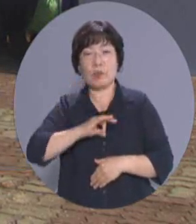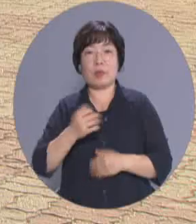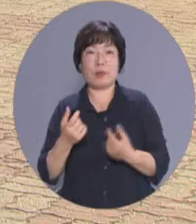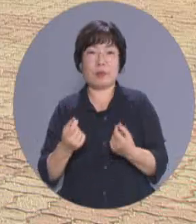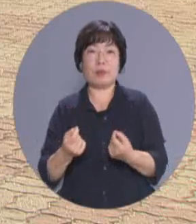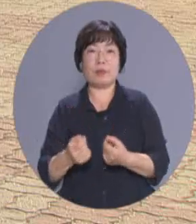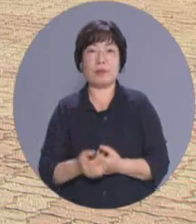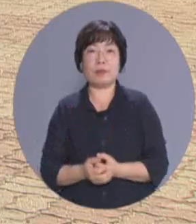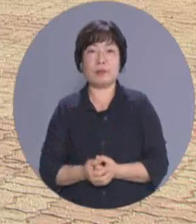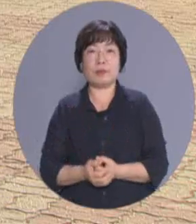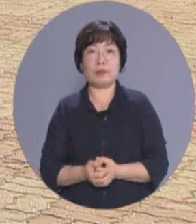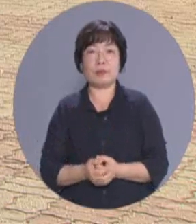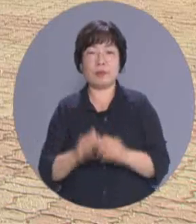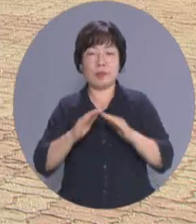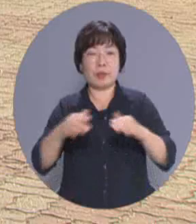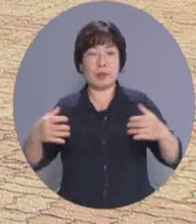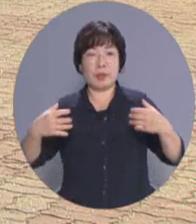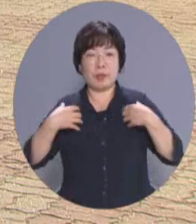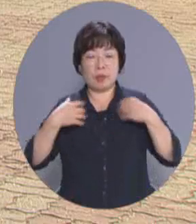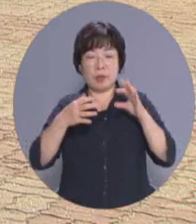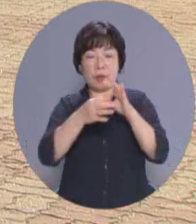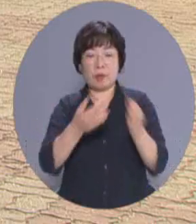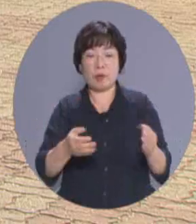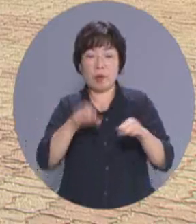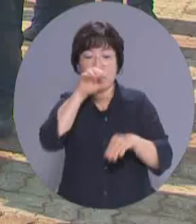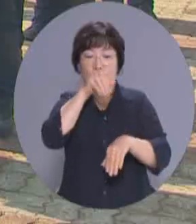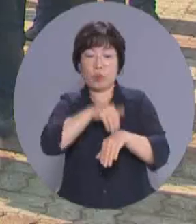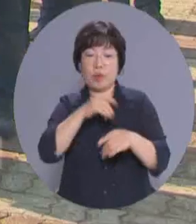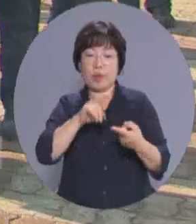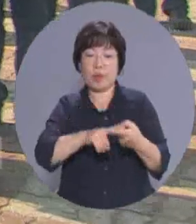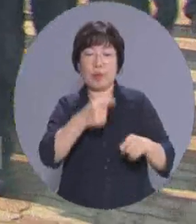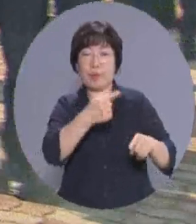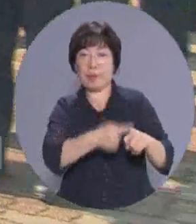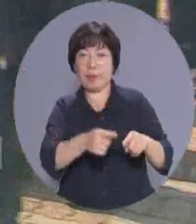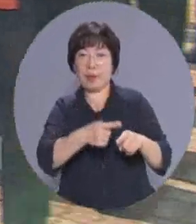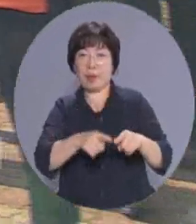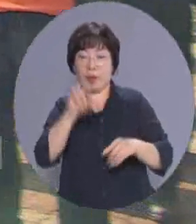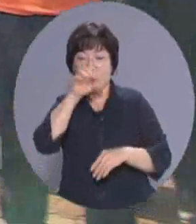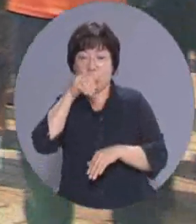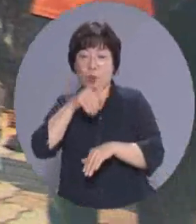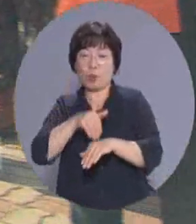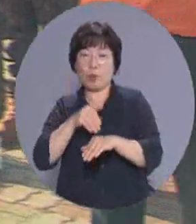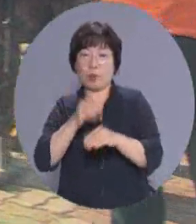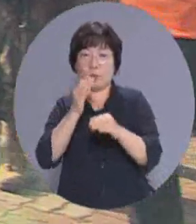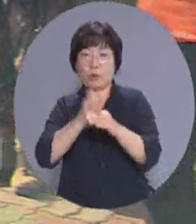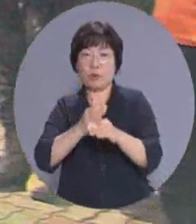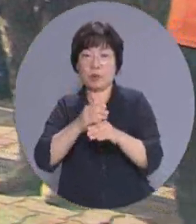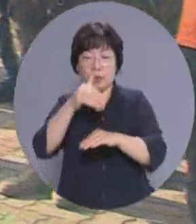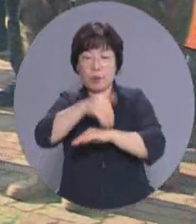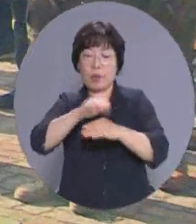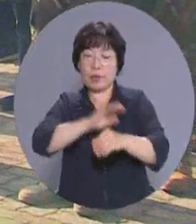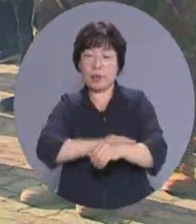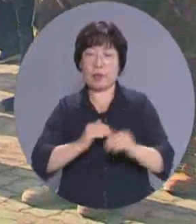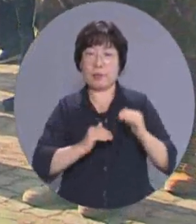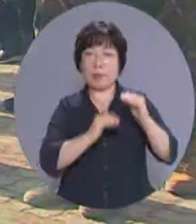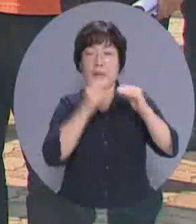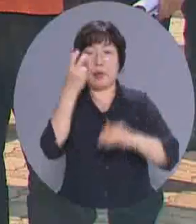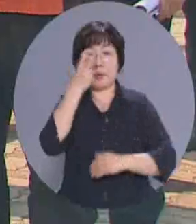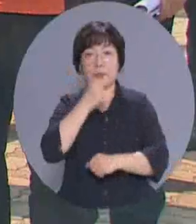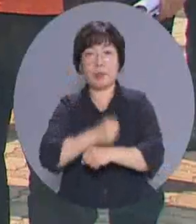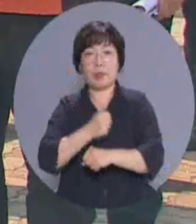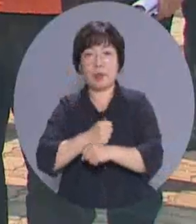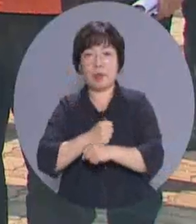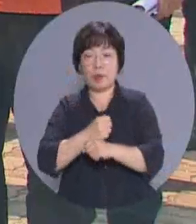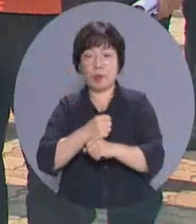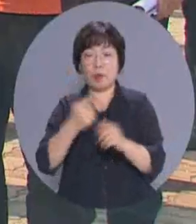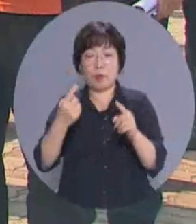자리였고. 전라남도는 기관별 훈련에 대한 평가를 운영해 훈련 중점 사항이 계획대로 이뤄졌는지 점검하고